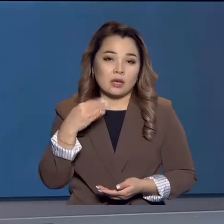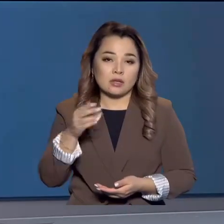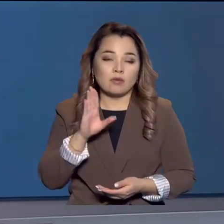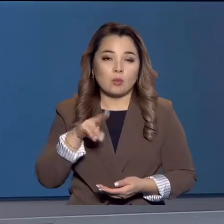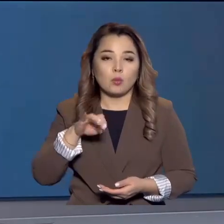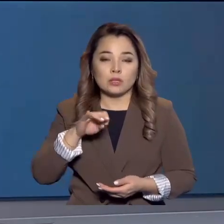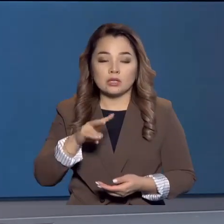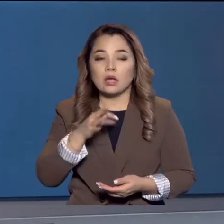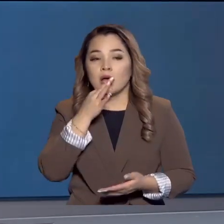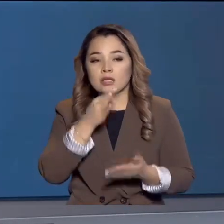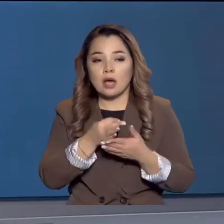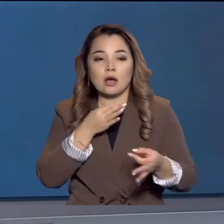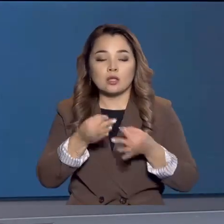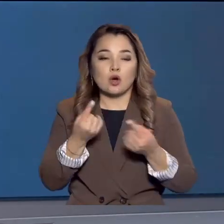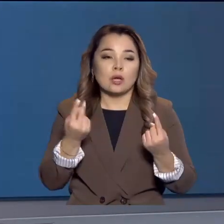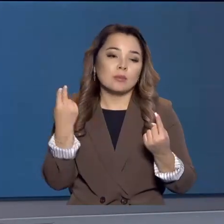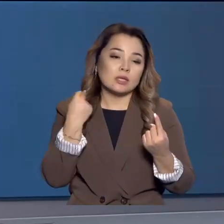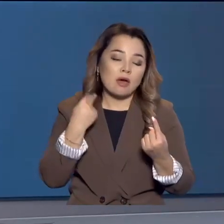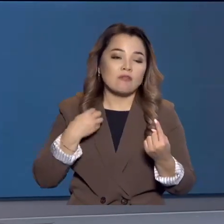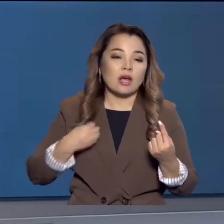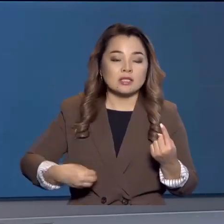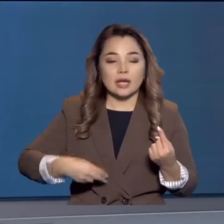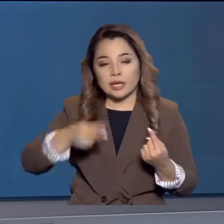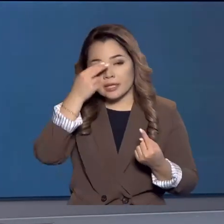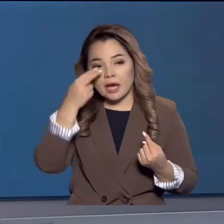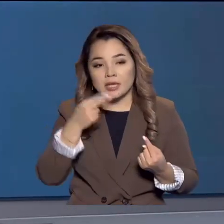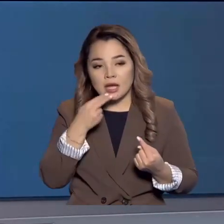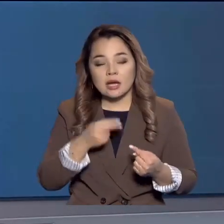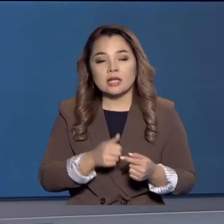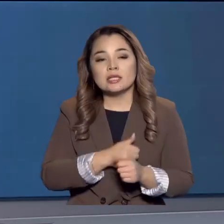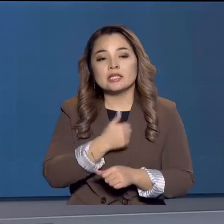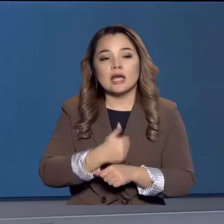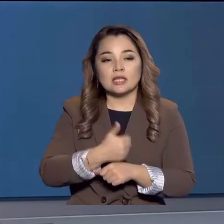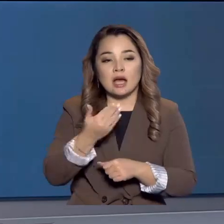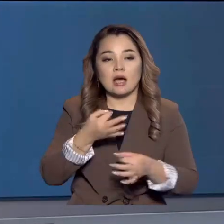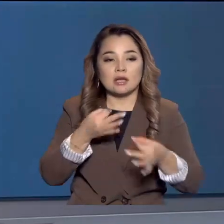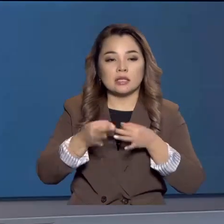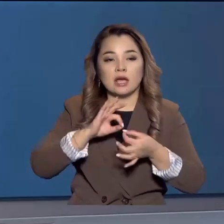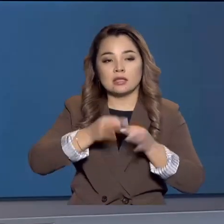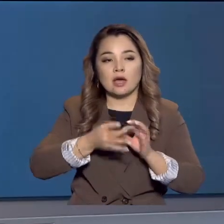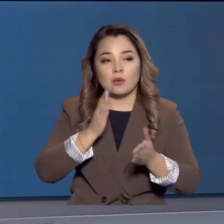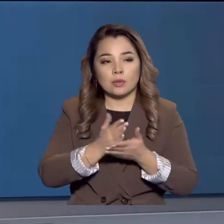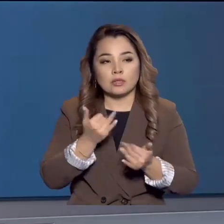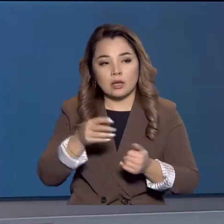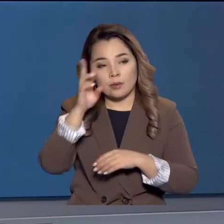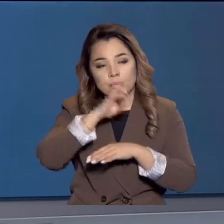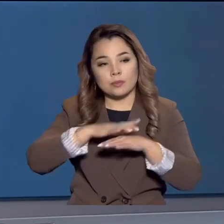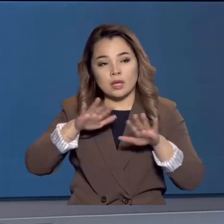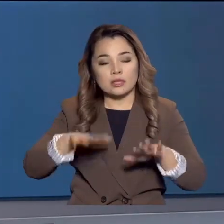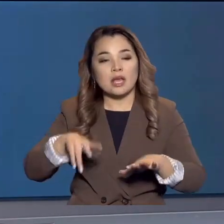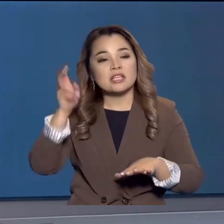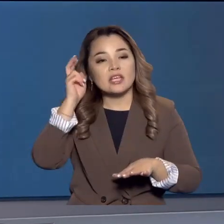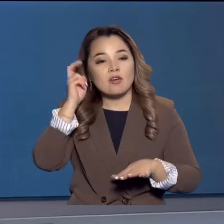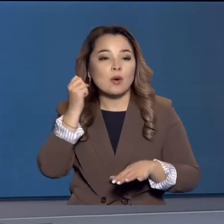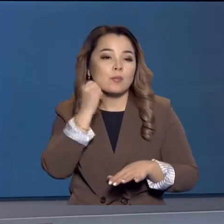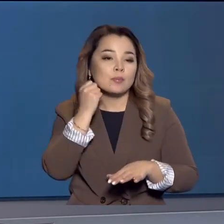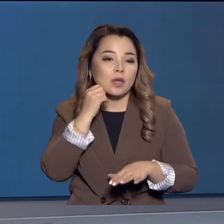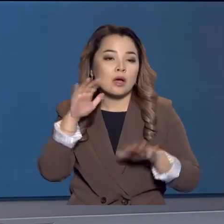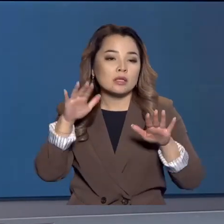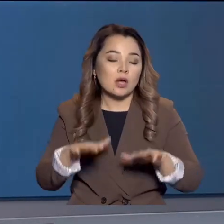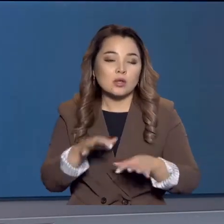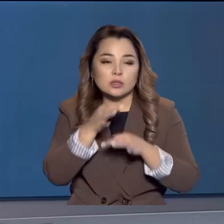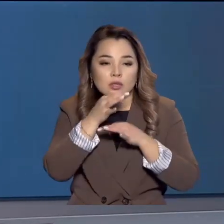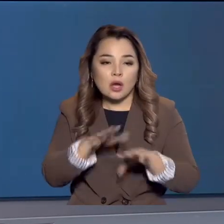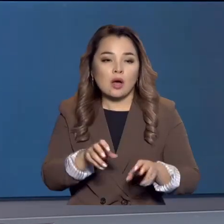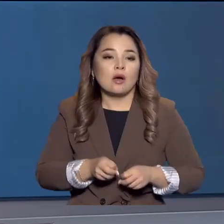сөйлеспес бұрын Ұлыбритания, Франция, Германия мен Италия лидерлерімен хабарласқан көрінеді. Аталған мемлекеттер Киевті Мәскеуден төнген кез